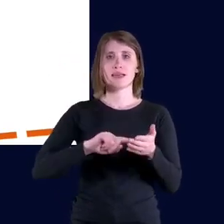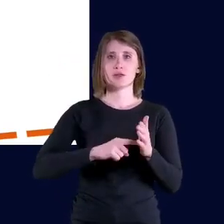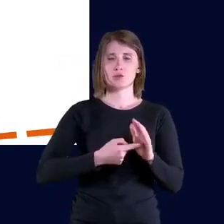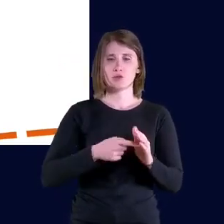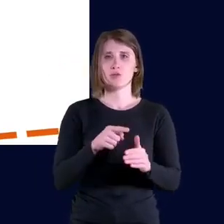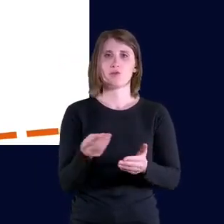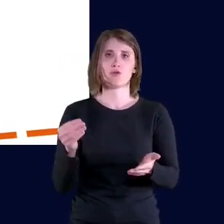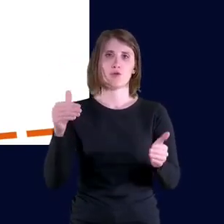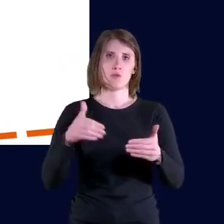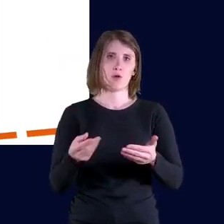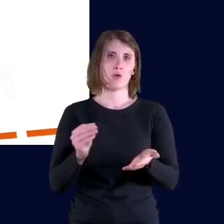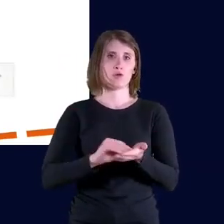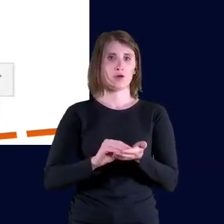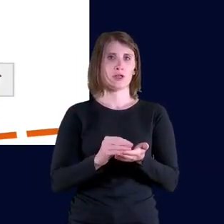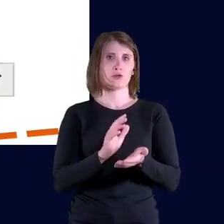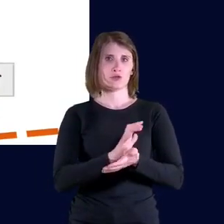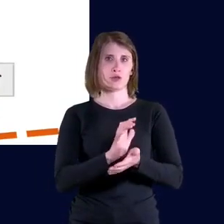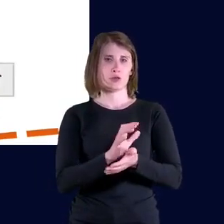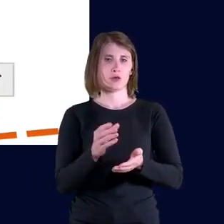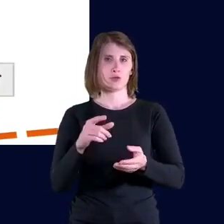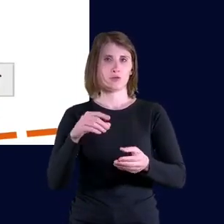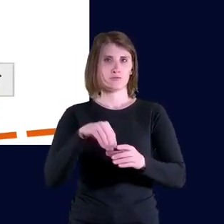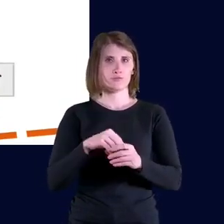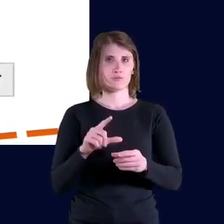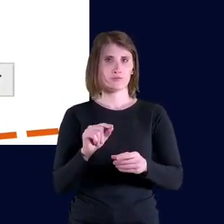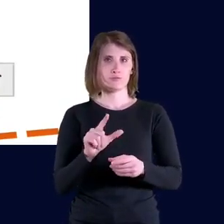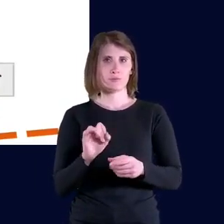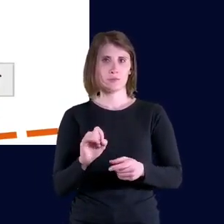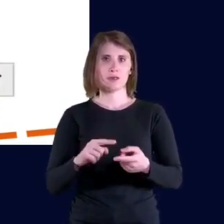Poproszę kolejny slajd teraz